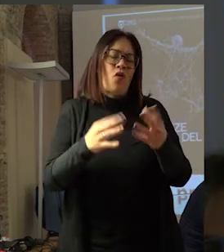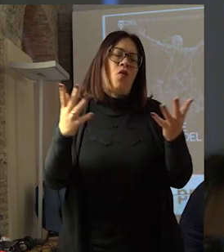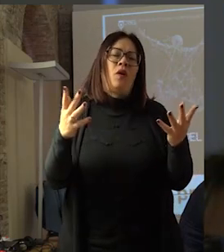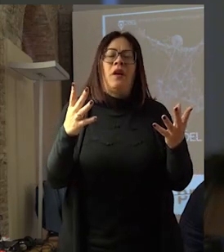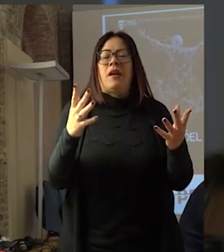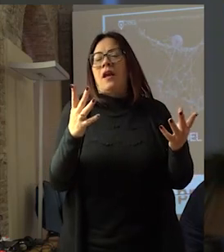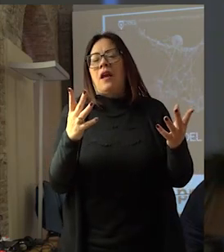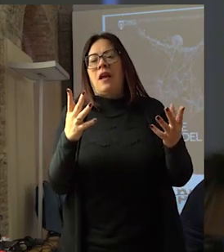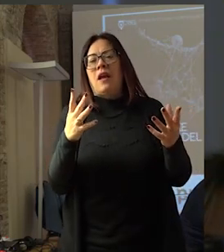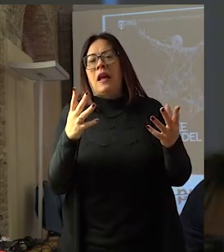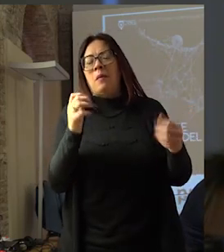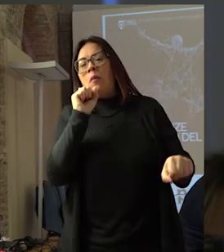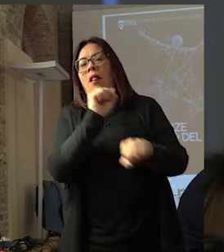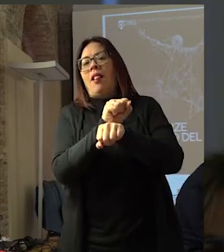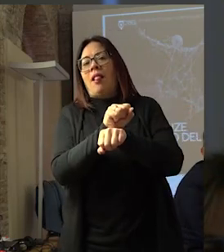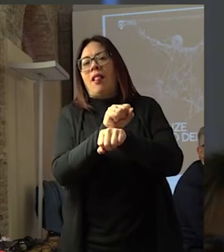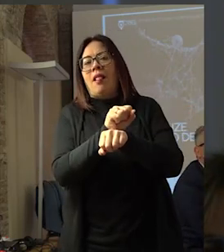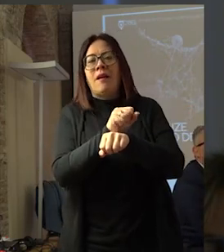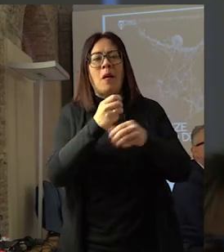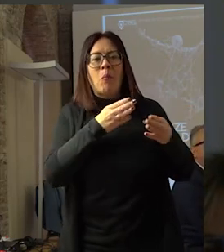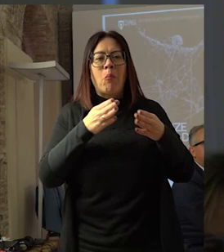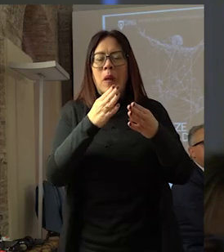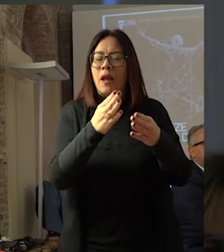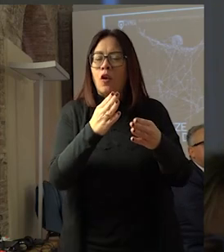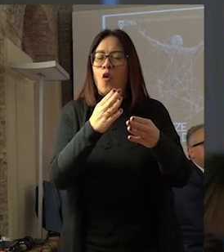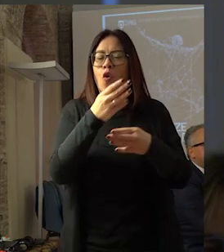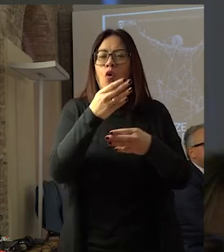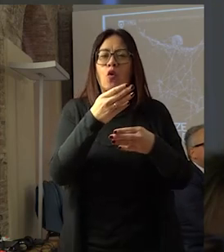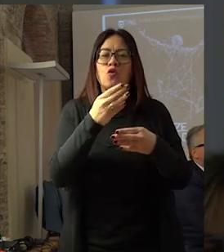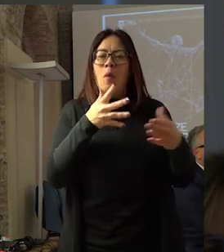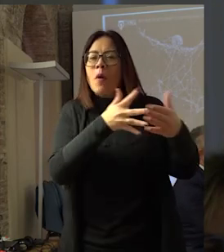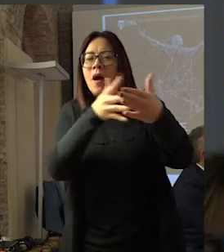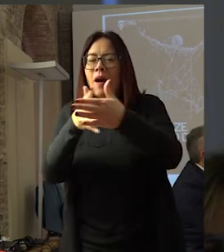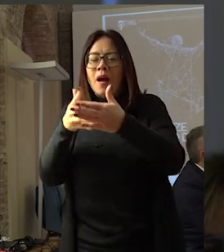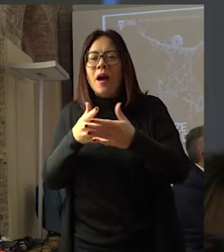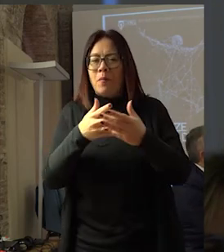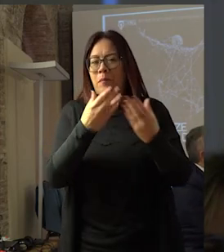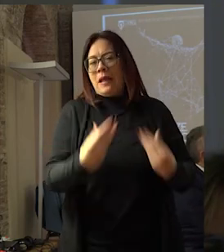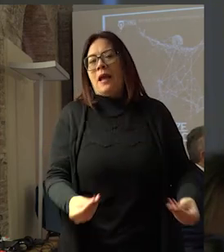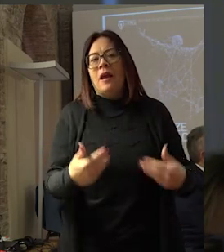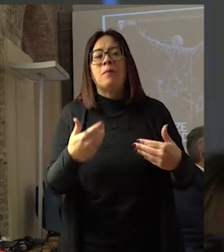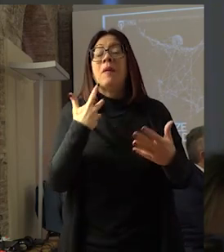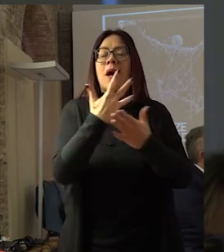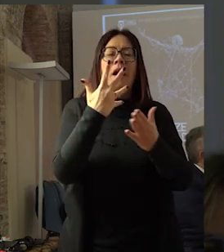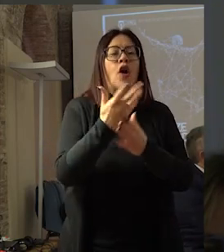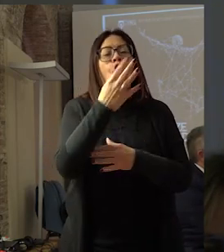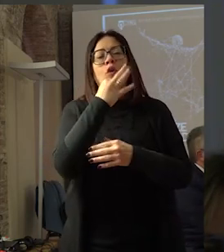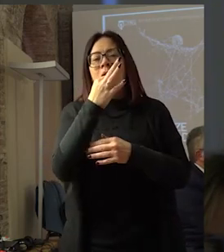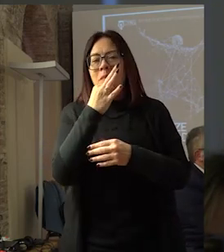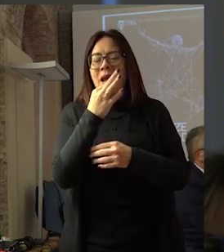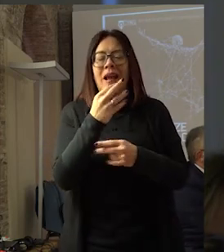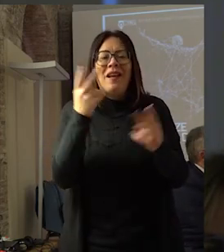che punteggiano questo percorso. Io mi associo, sono racconti molto belli e poi conoscerete